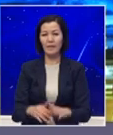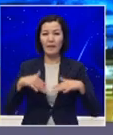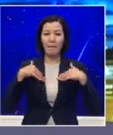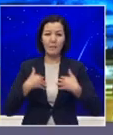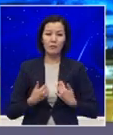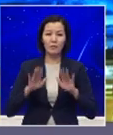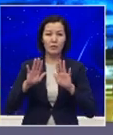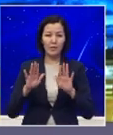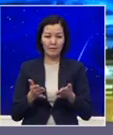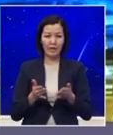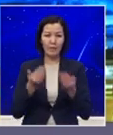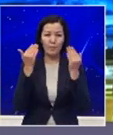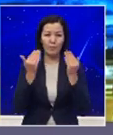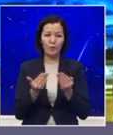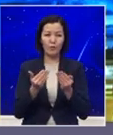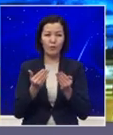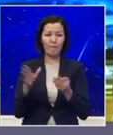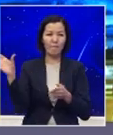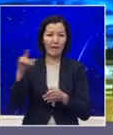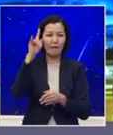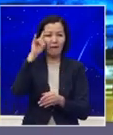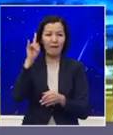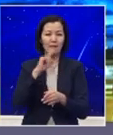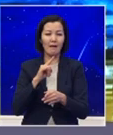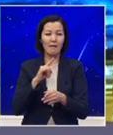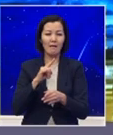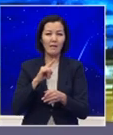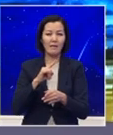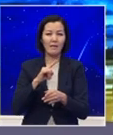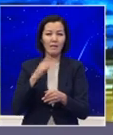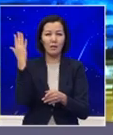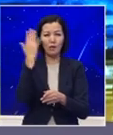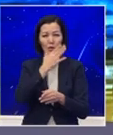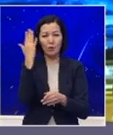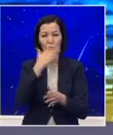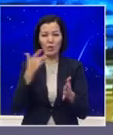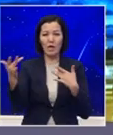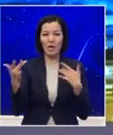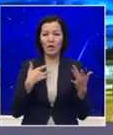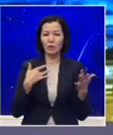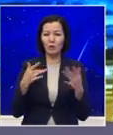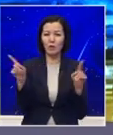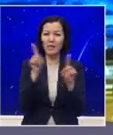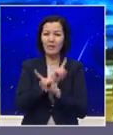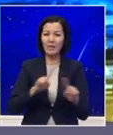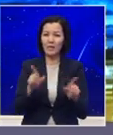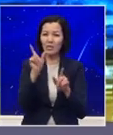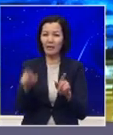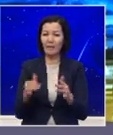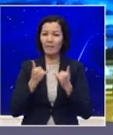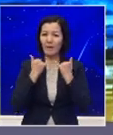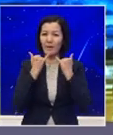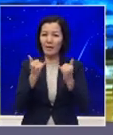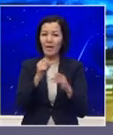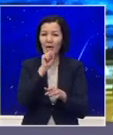Тіршілік тұтамдап таусылады. Бүгін күллі Қазақ тақиялы періште атап шексіз құрмет қошеметке бөлеген Әлімғазы